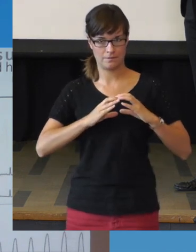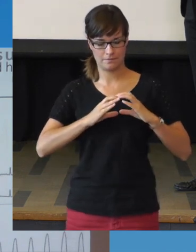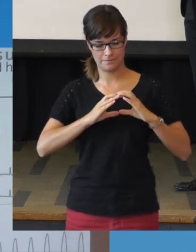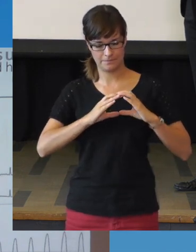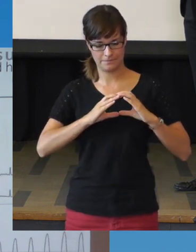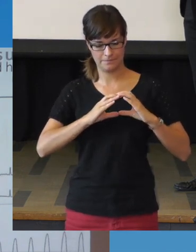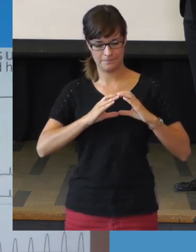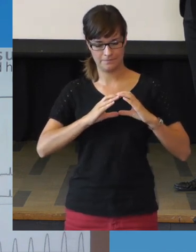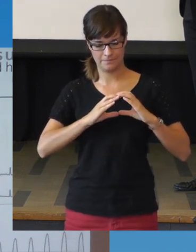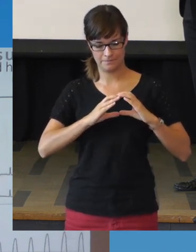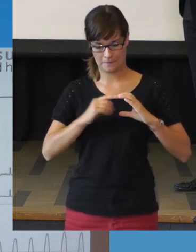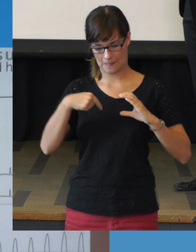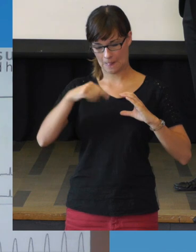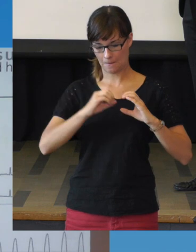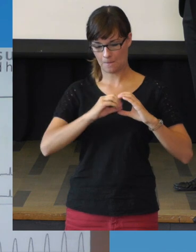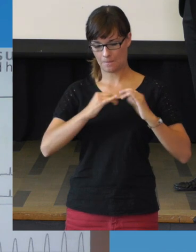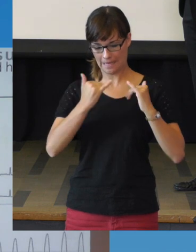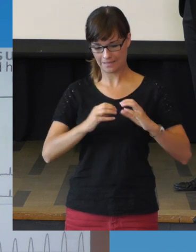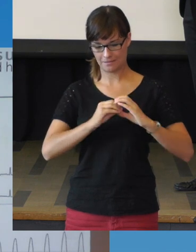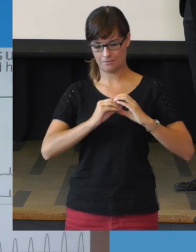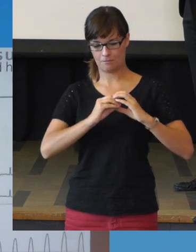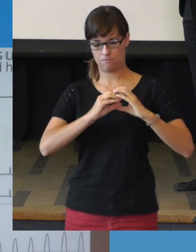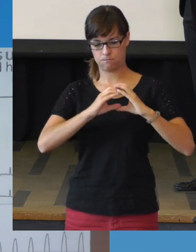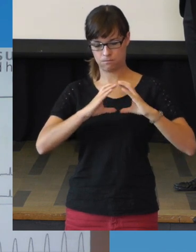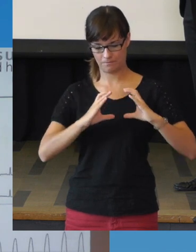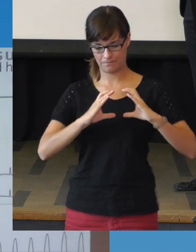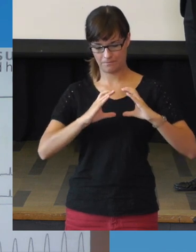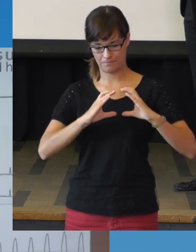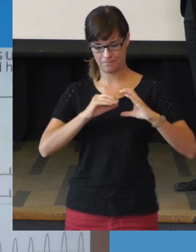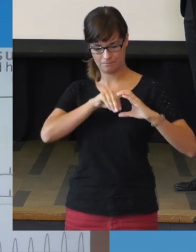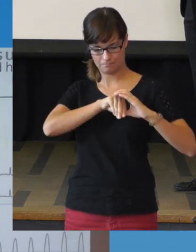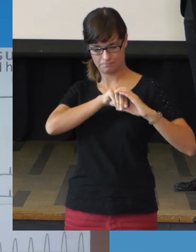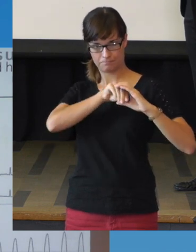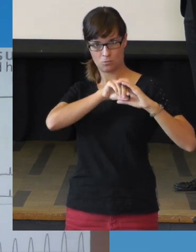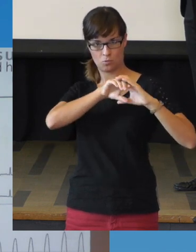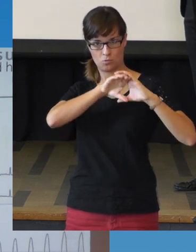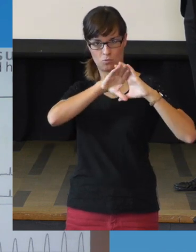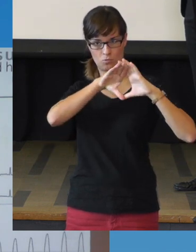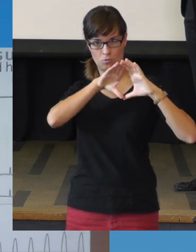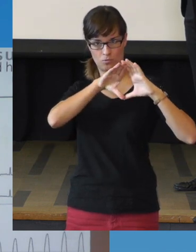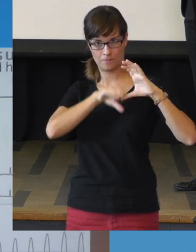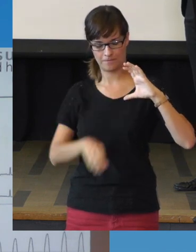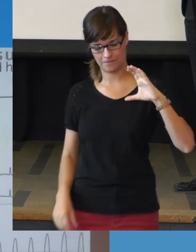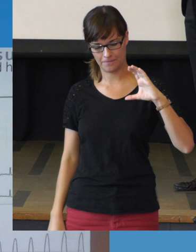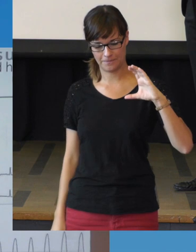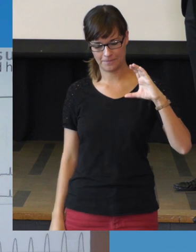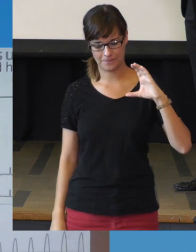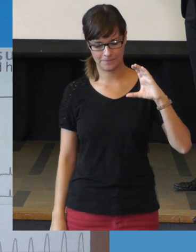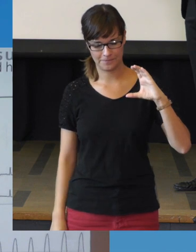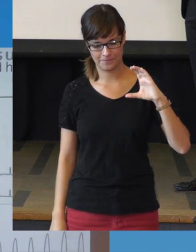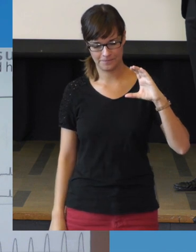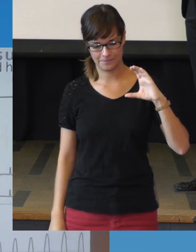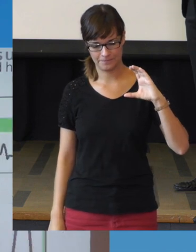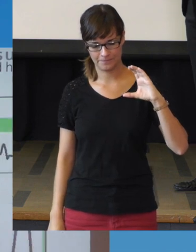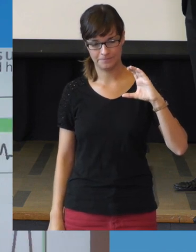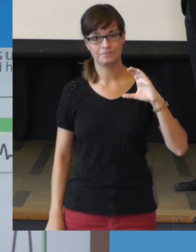gleich, dass die Klappe aufgehen wird. Jetzt ist der Ballonkatheter darunter in Öffnungsposition, die Klappe wird aufgedehnt.